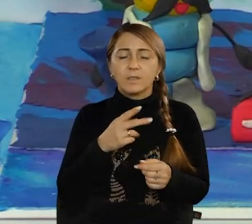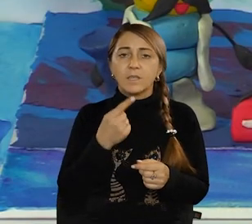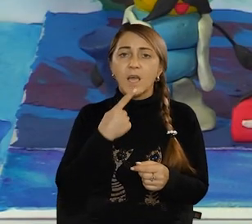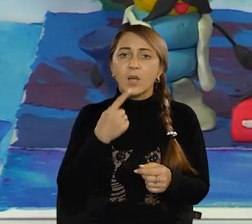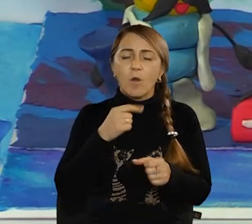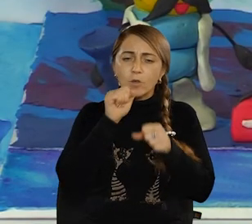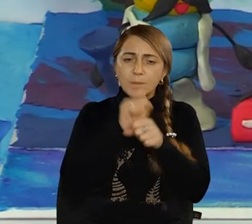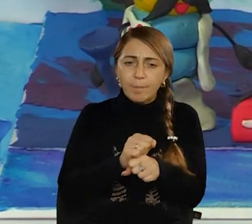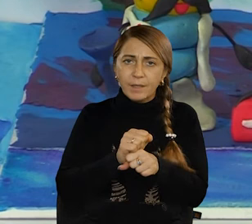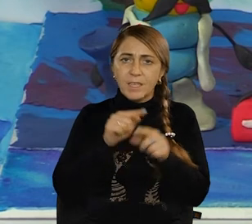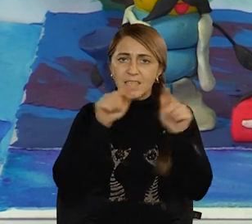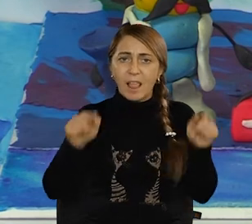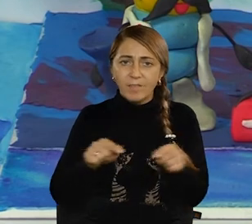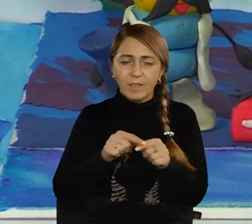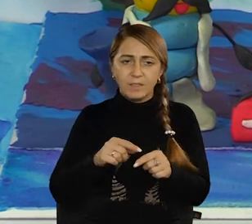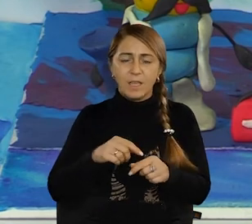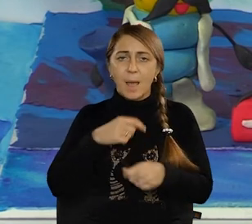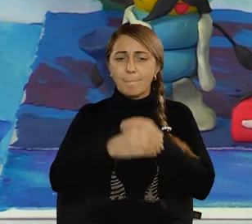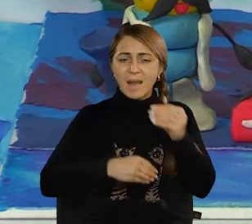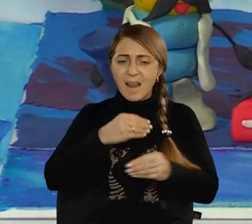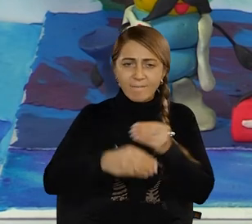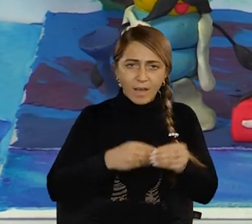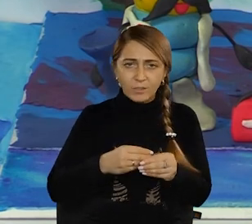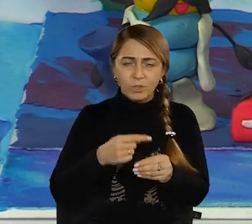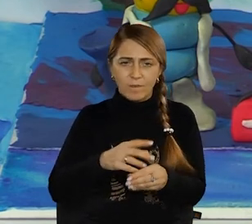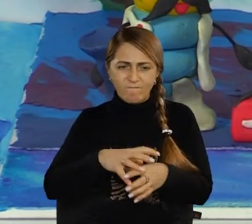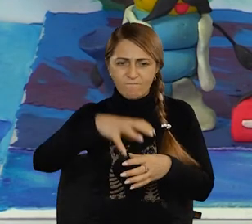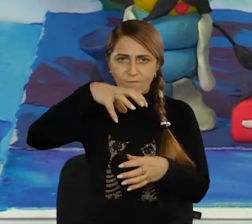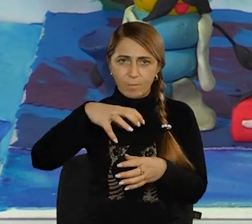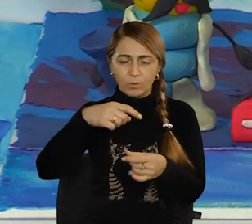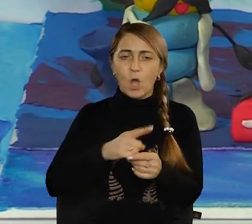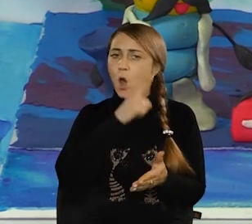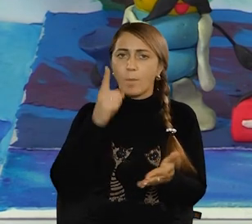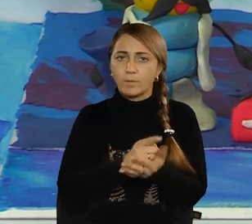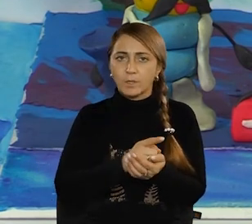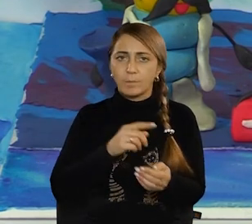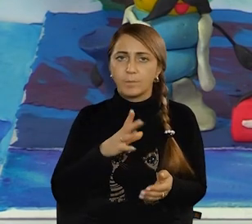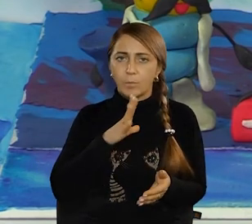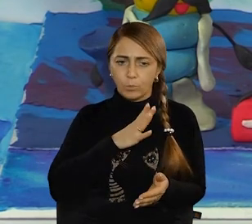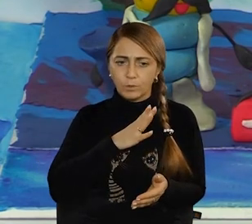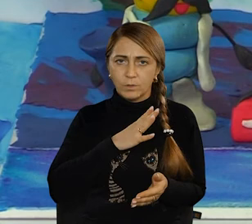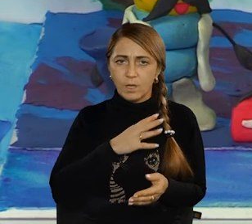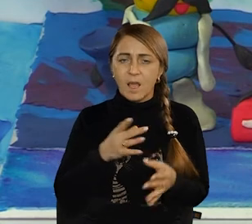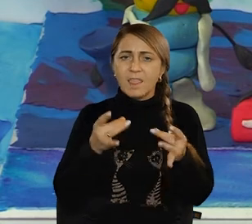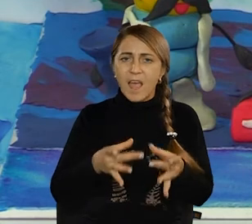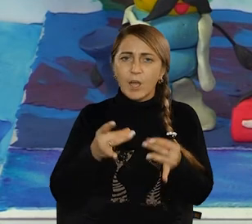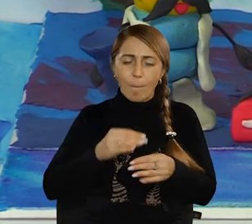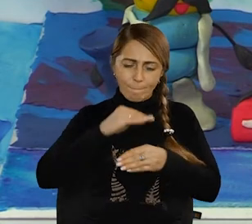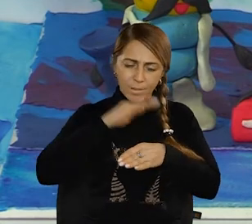кровоспинні серветки, пакет перев'язочний, він такий випуклий. Також обов'язково повинен бути